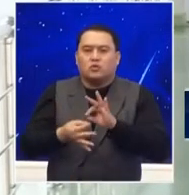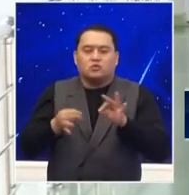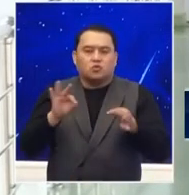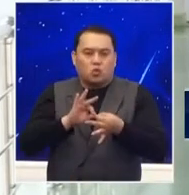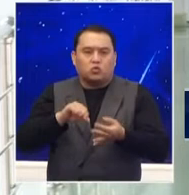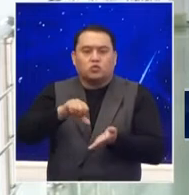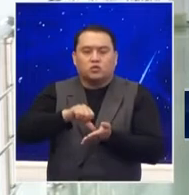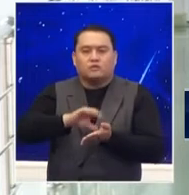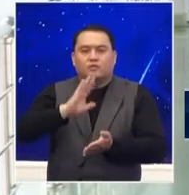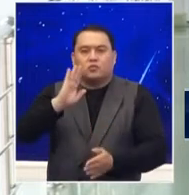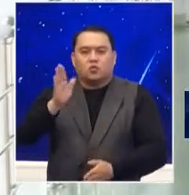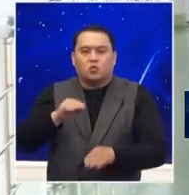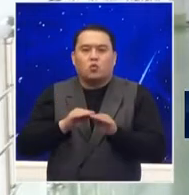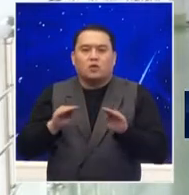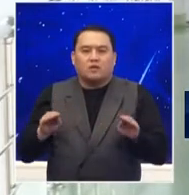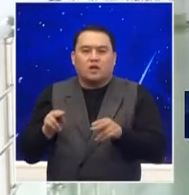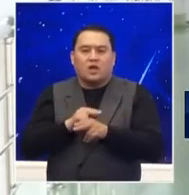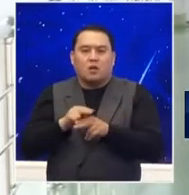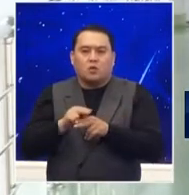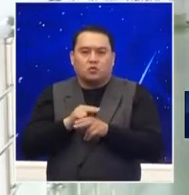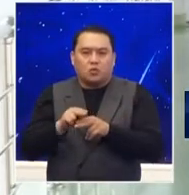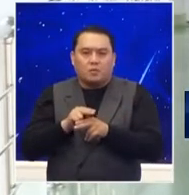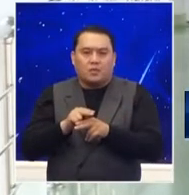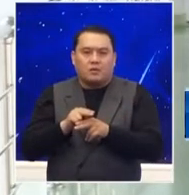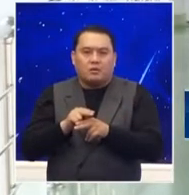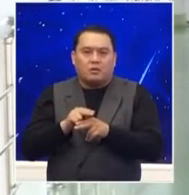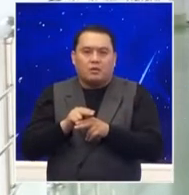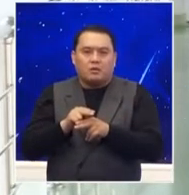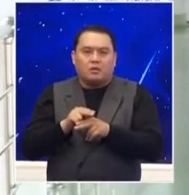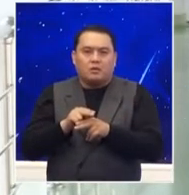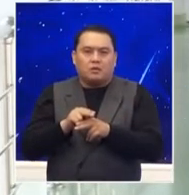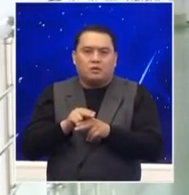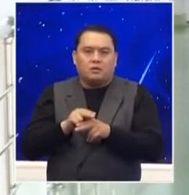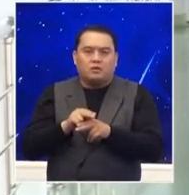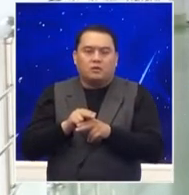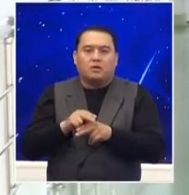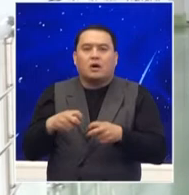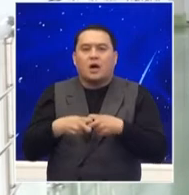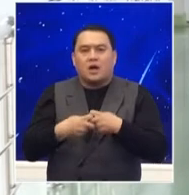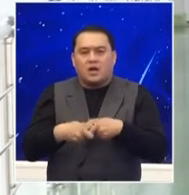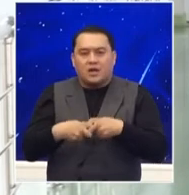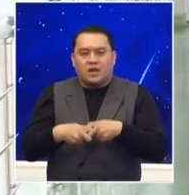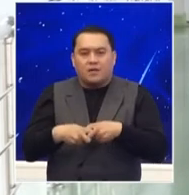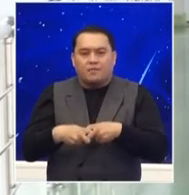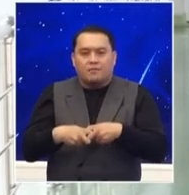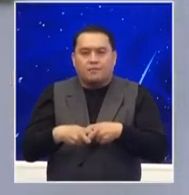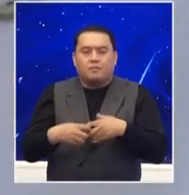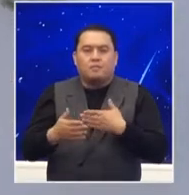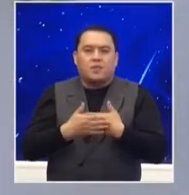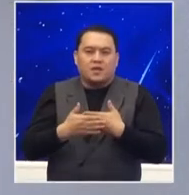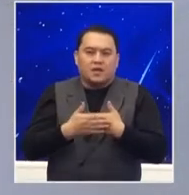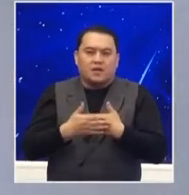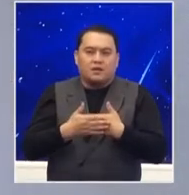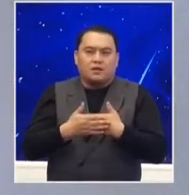сложный уровень реконструктивной операции при повреждении связочной структуры коленного сустава. Это передний крестообразный связки